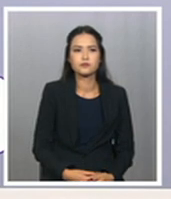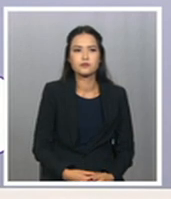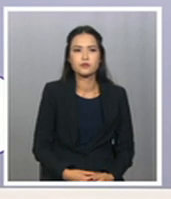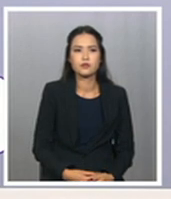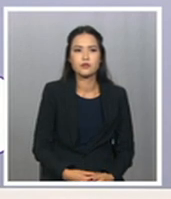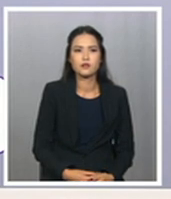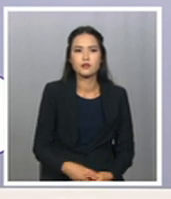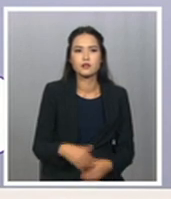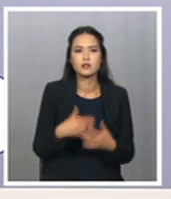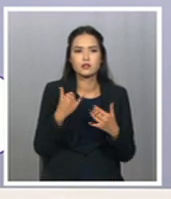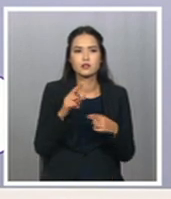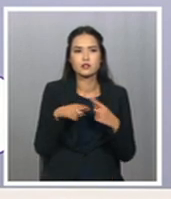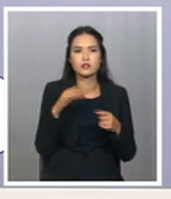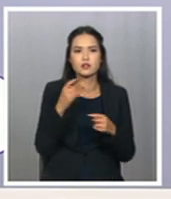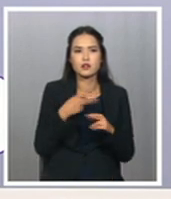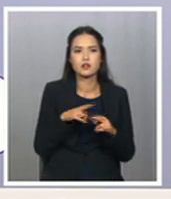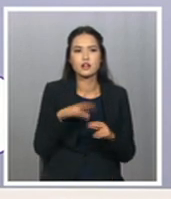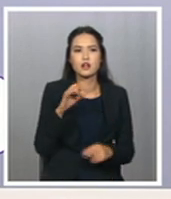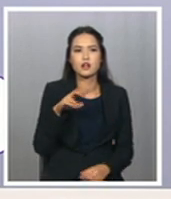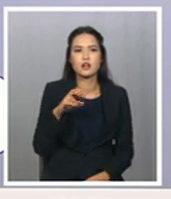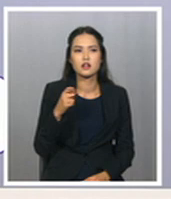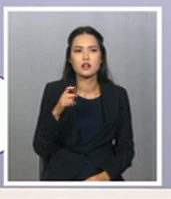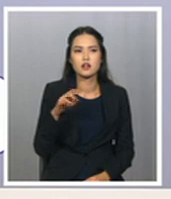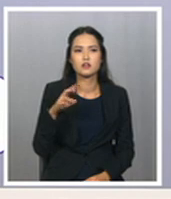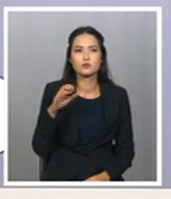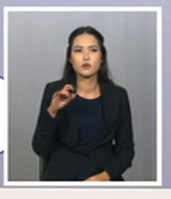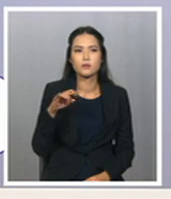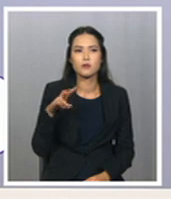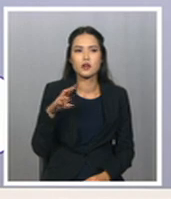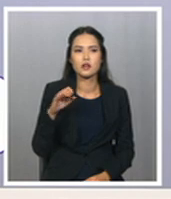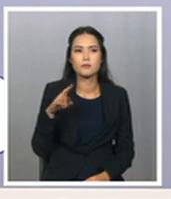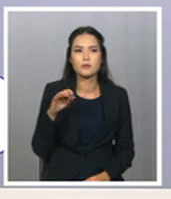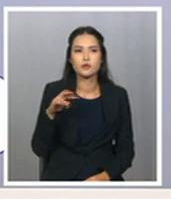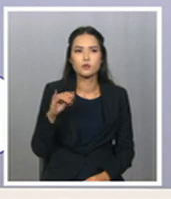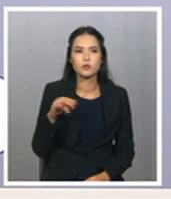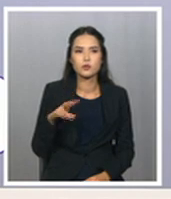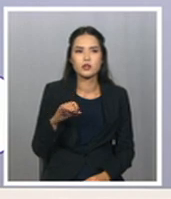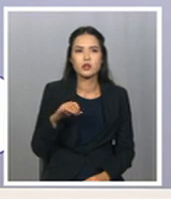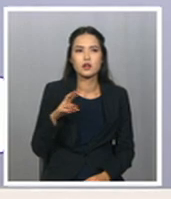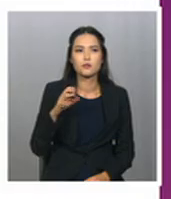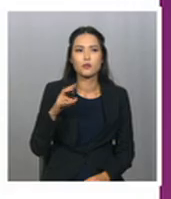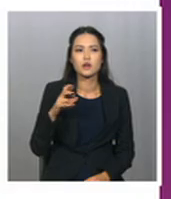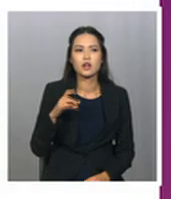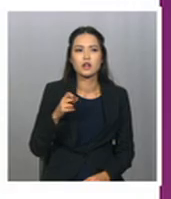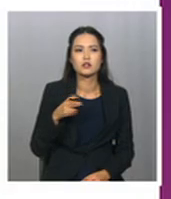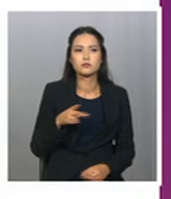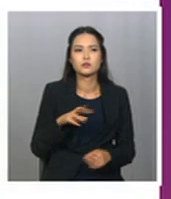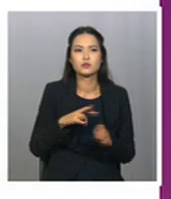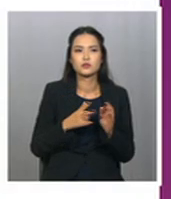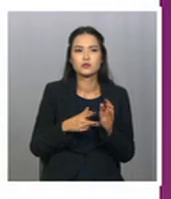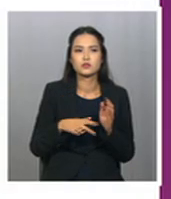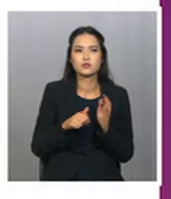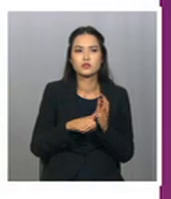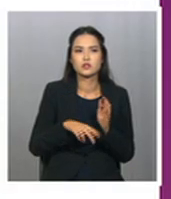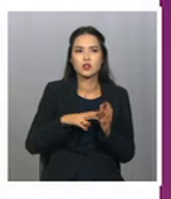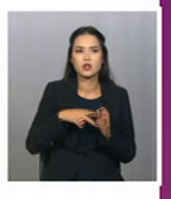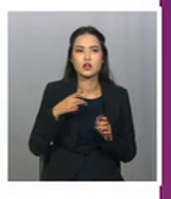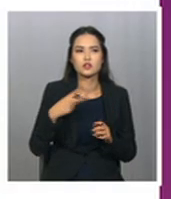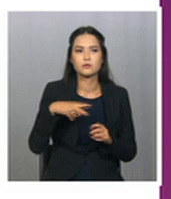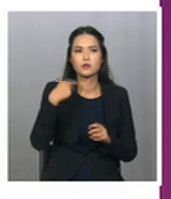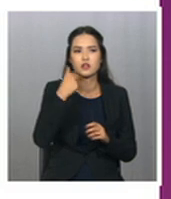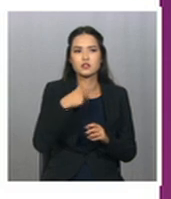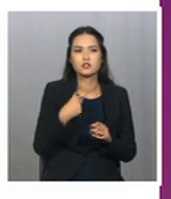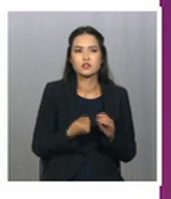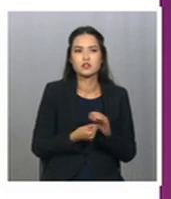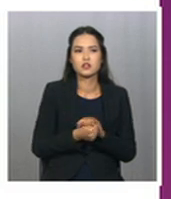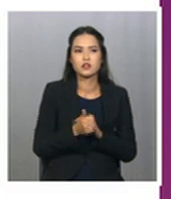Оқушылар, келесі тарихи тұлғамыз Әлихан Нұрмұхамедұлы Бөкейханов. 19-шы ғасырдың аяғы 20-шы ғасырдың басындағы